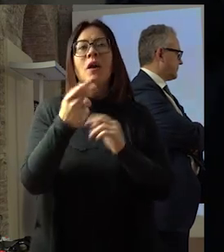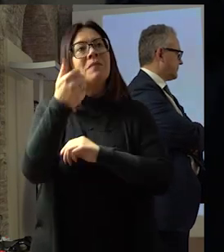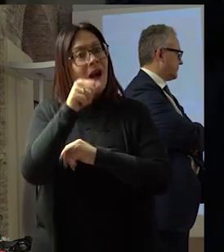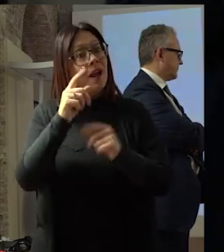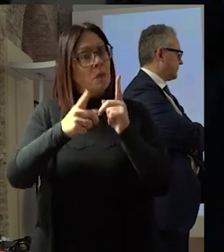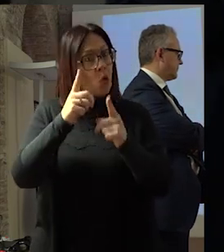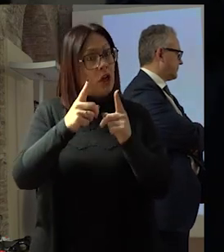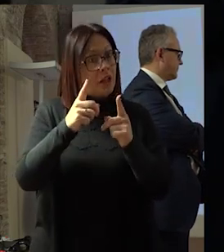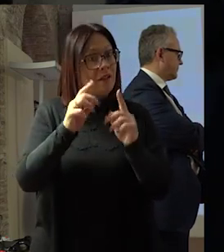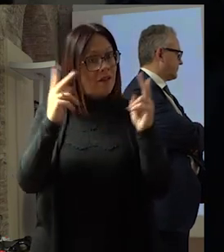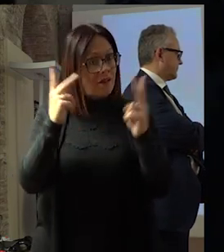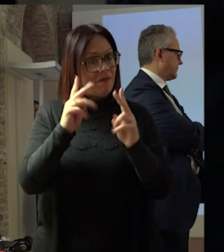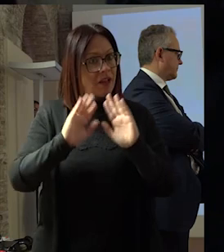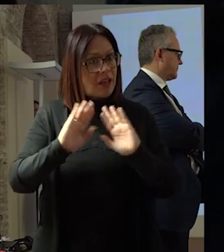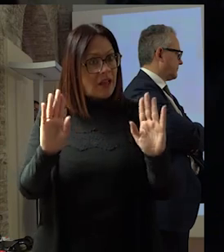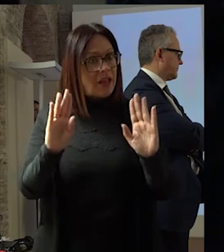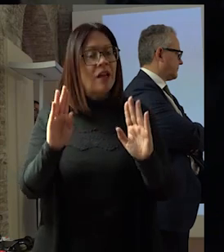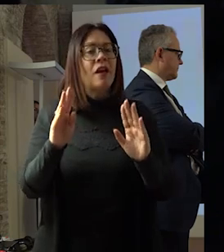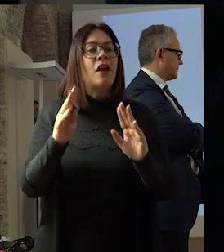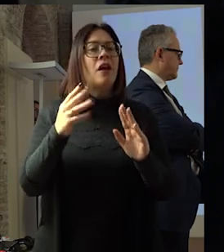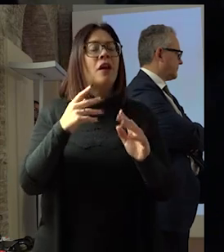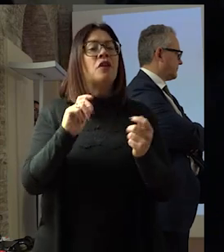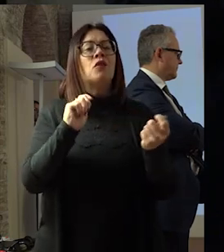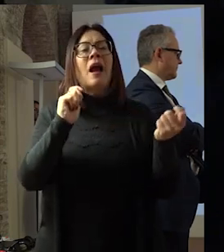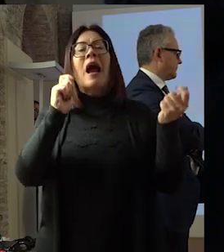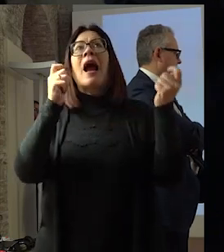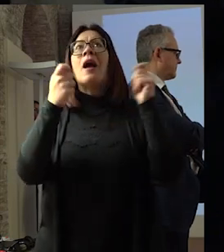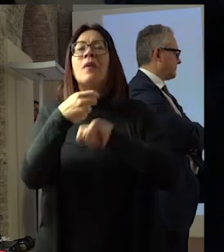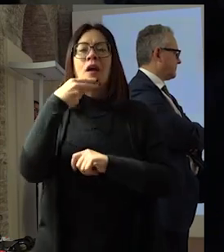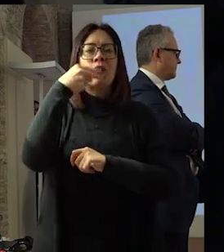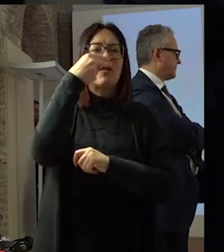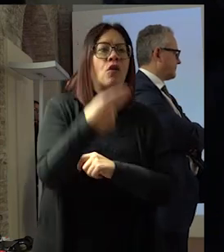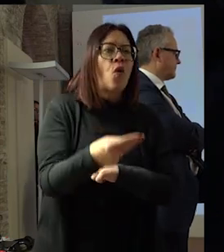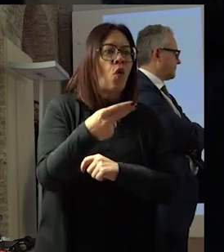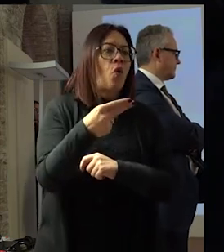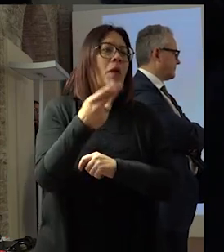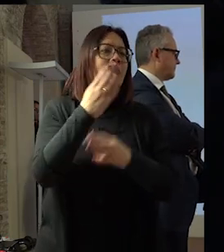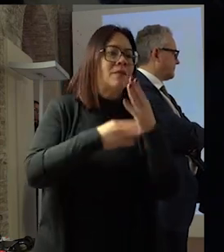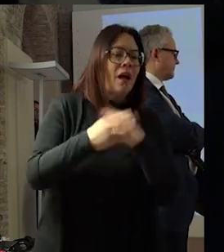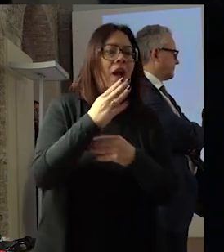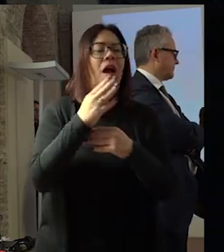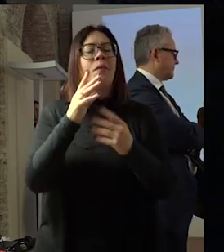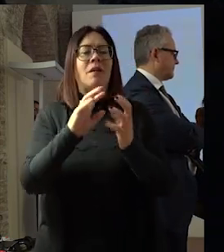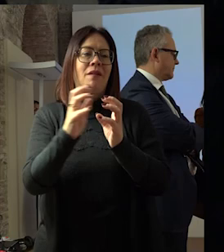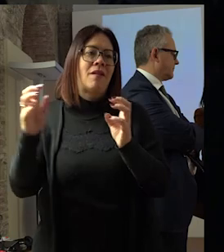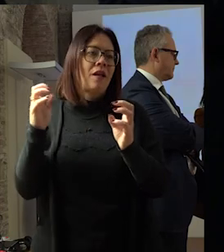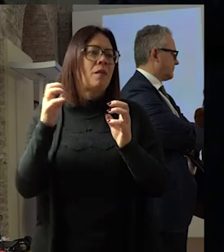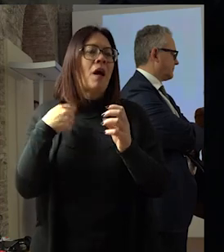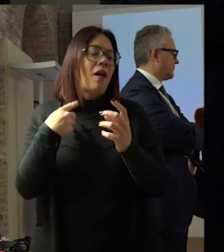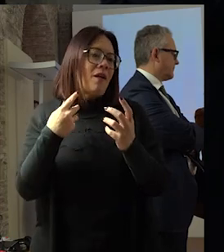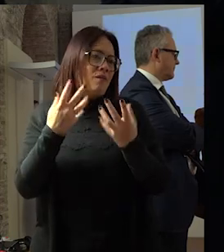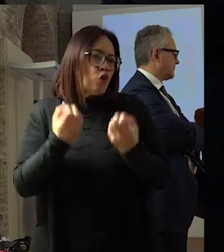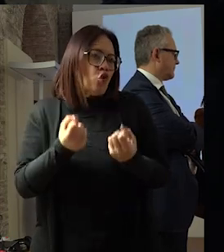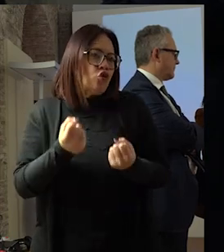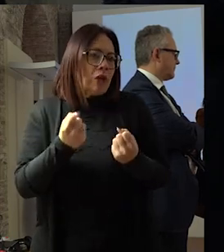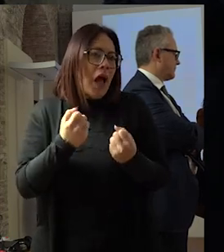stato detto, c'è stato cambiato il nome un sacco di volte, però la sostanza, sempre quella, era rimasta,